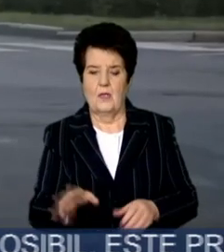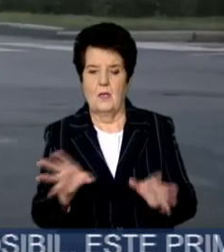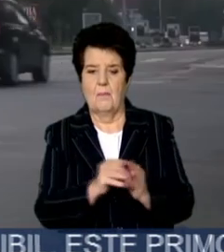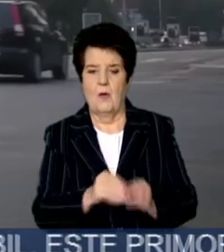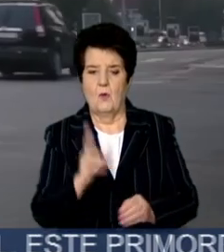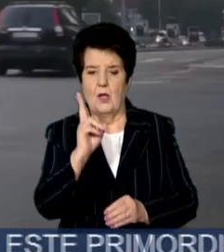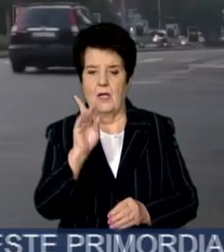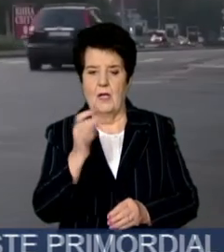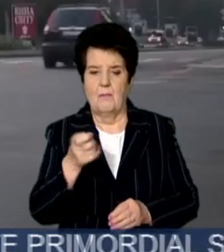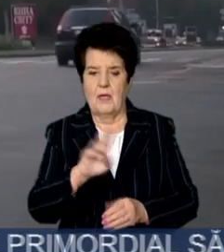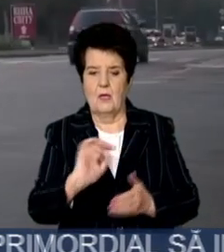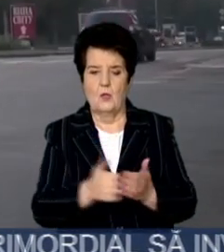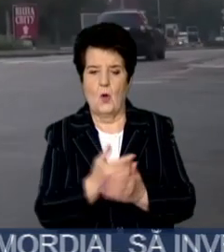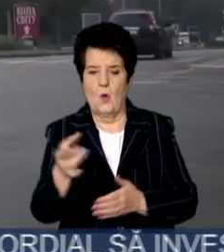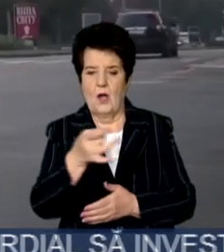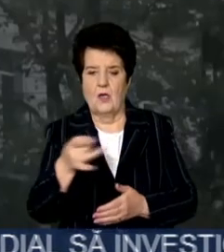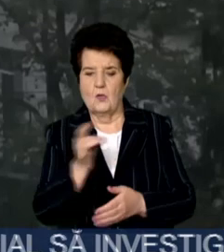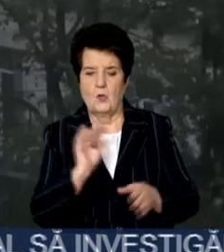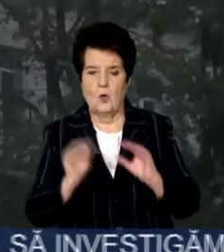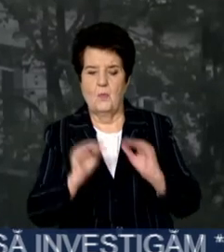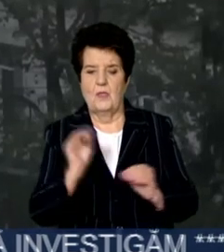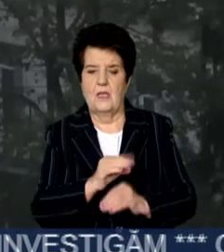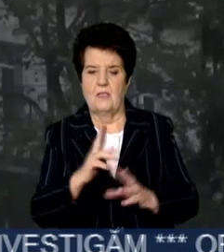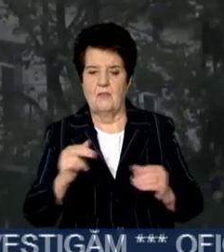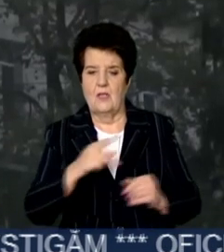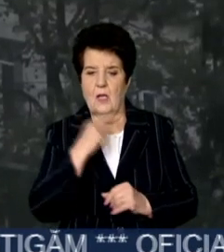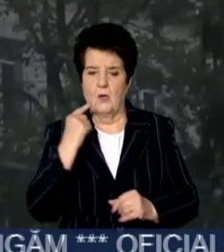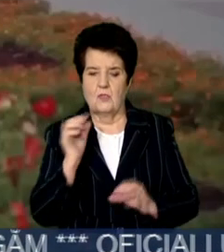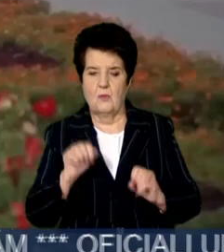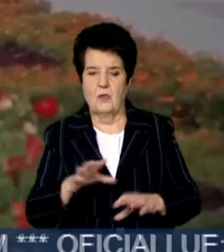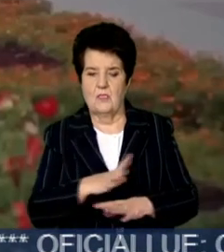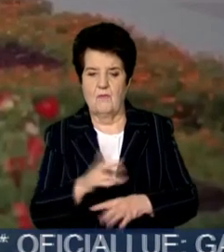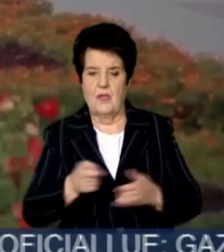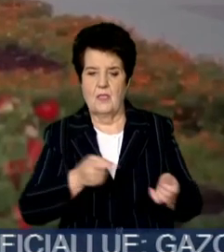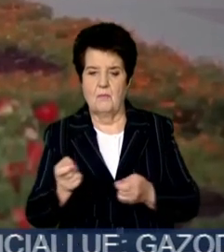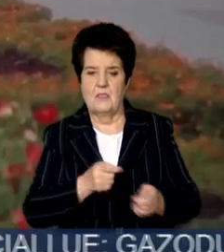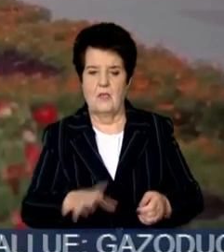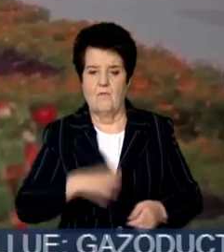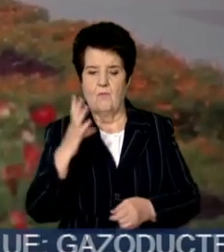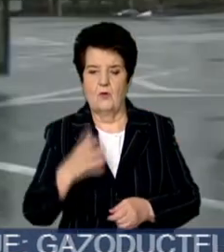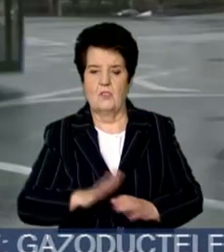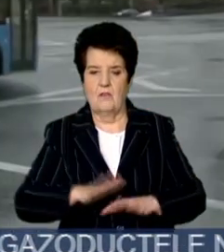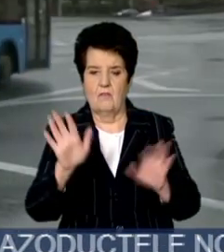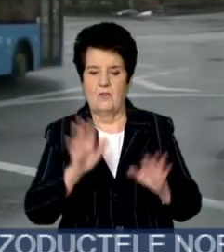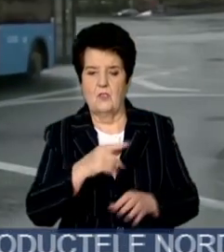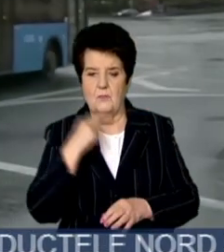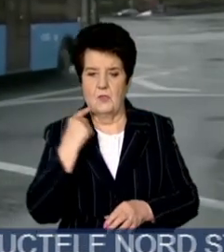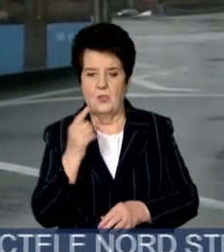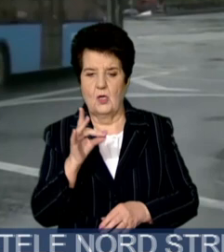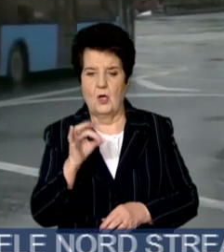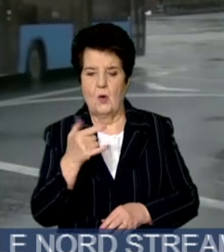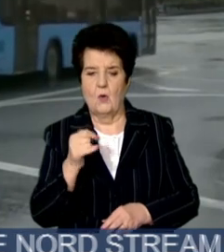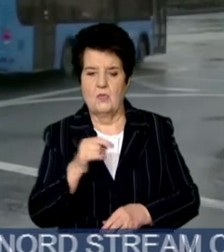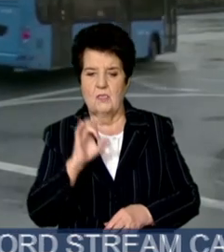Crimeea vor forma o nouă regiune în componența Federației Ruse care Ar urma să fie administrate de fostul viceprim Ministrul rus Dimitri